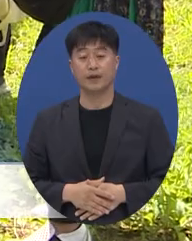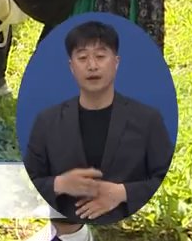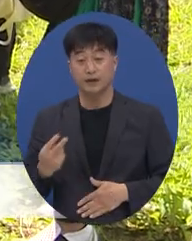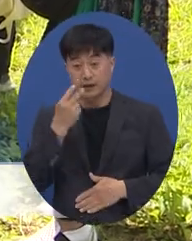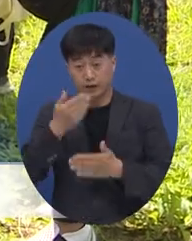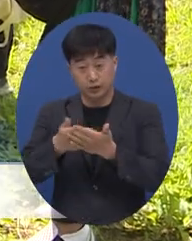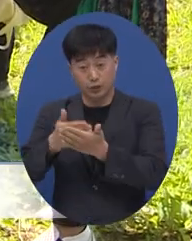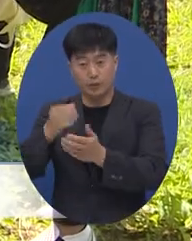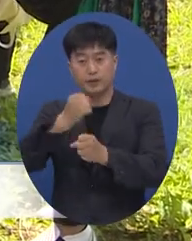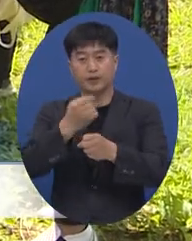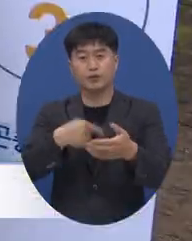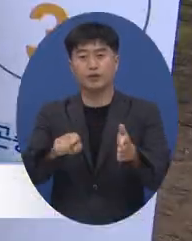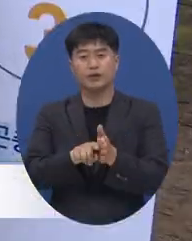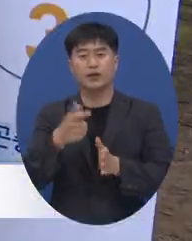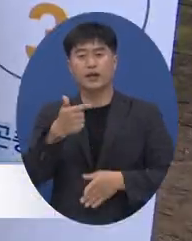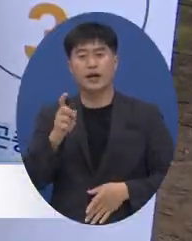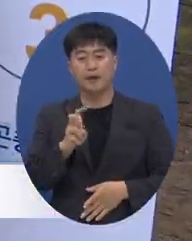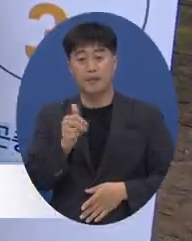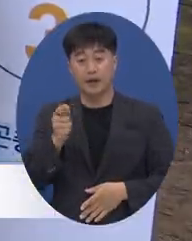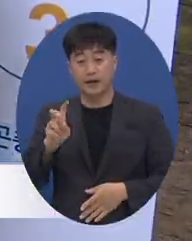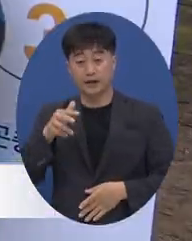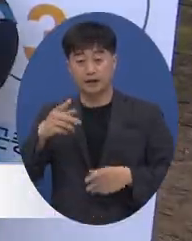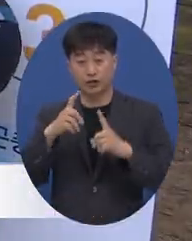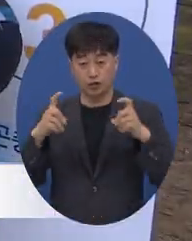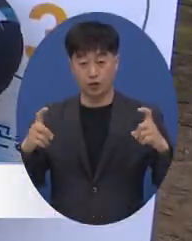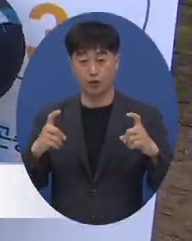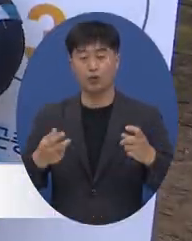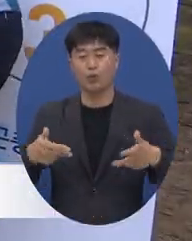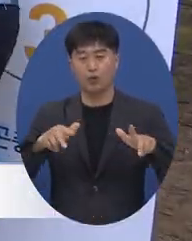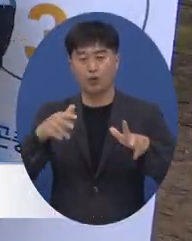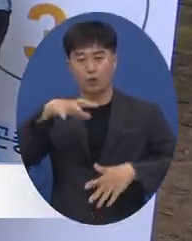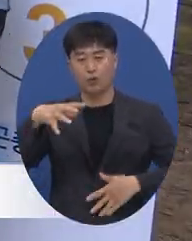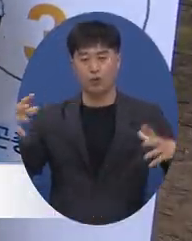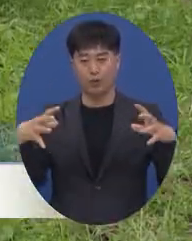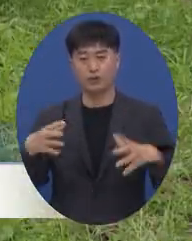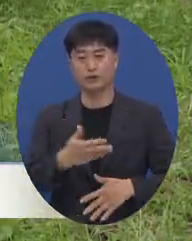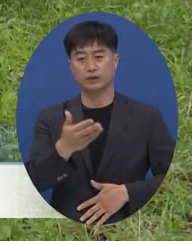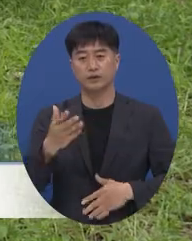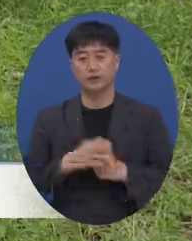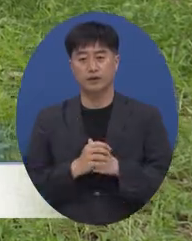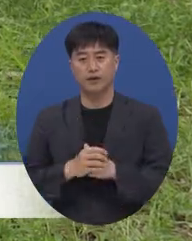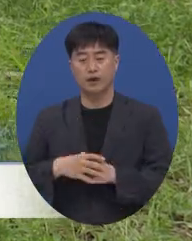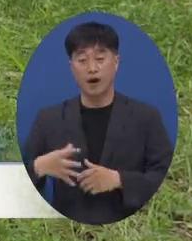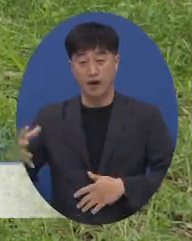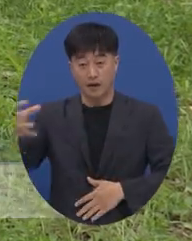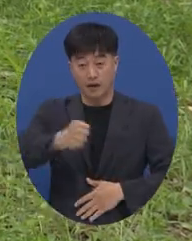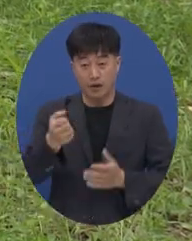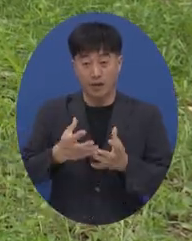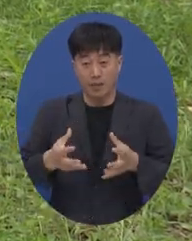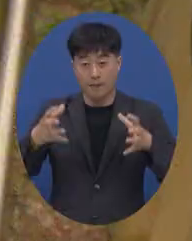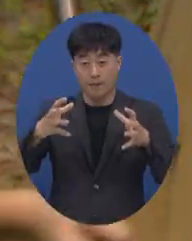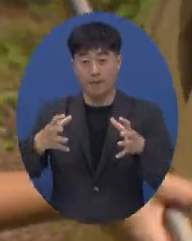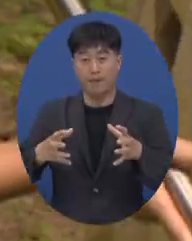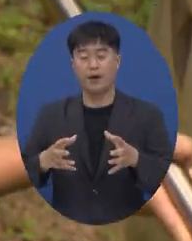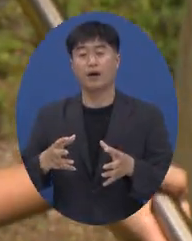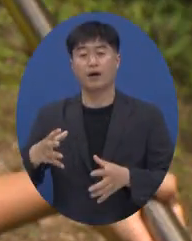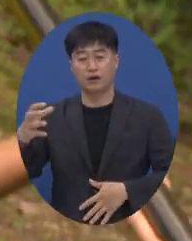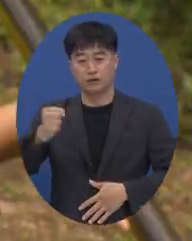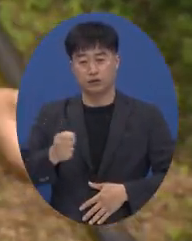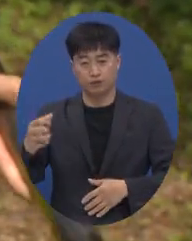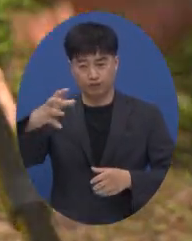생태 지도를 만들기 위해 남한산성 도립공원에 모인 참가자들. 채집망을 하나씩 받아들고 곤충 잡기에